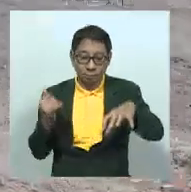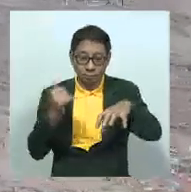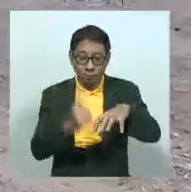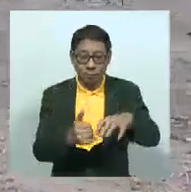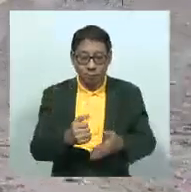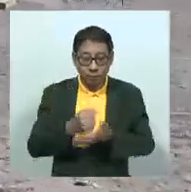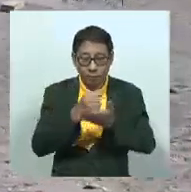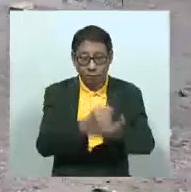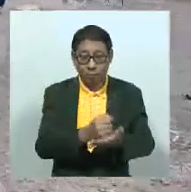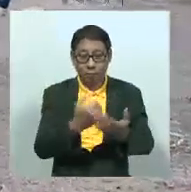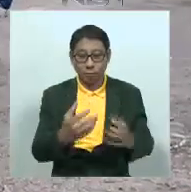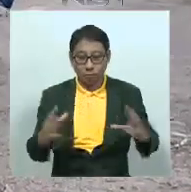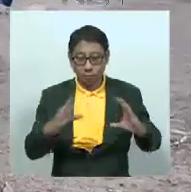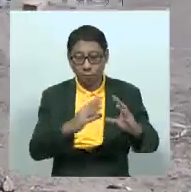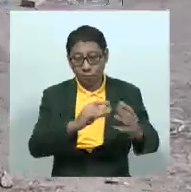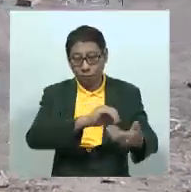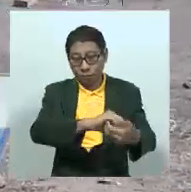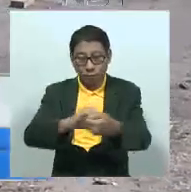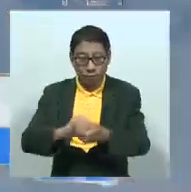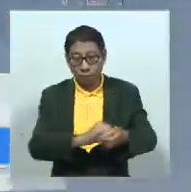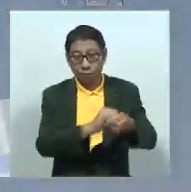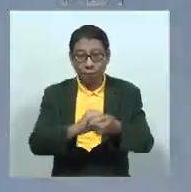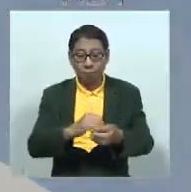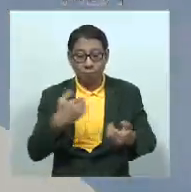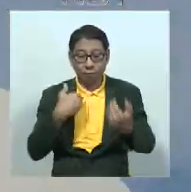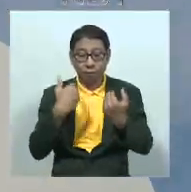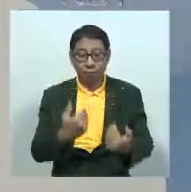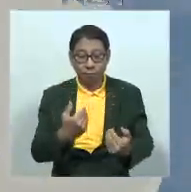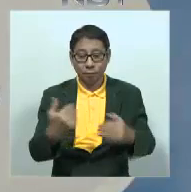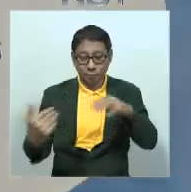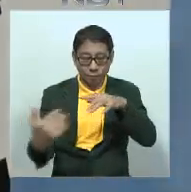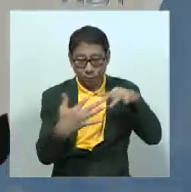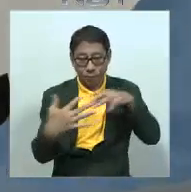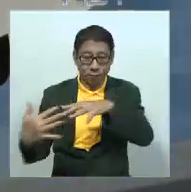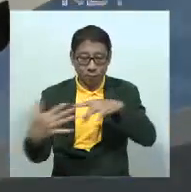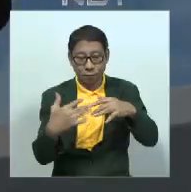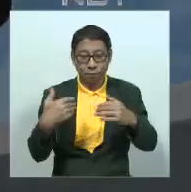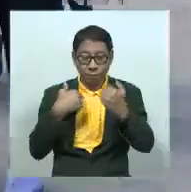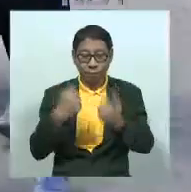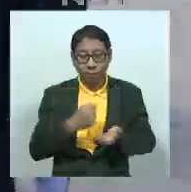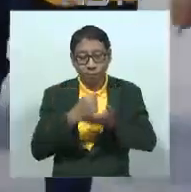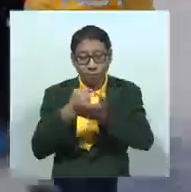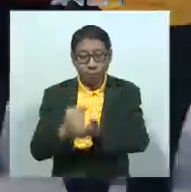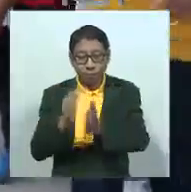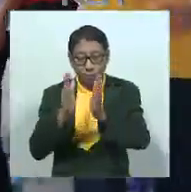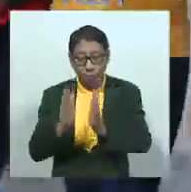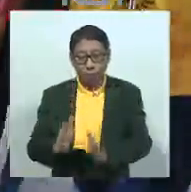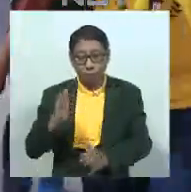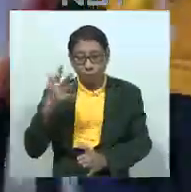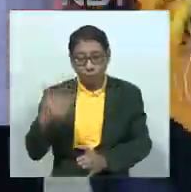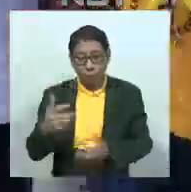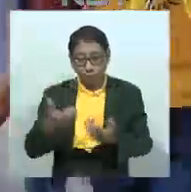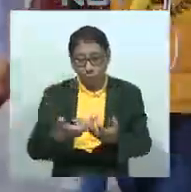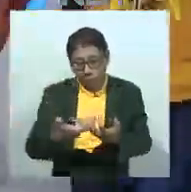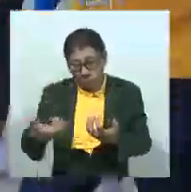พื้นที่ซึ่งเป็นจุดระดมทรัพยากรการสถาปนาระบบสื่อสารขึ้นมาการช่วยเหลือคนมาแล้วเนี่ยจะมีการคัด